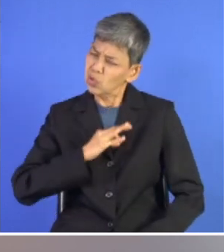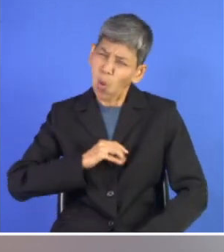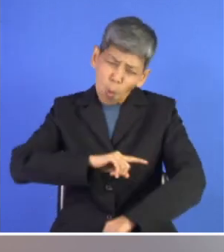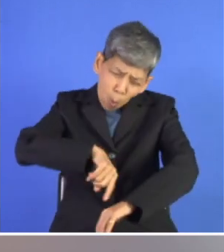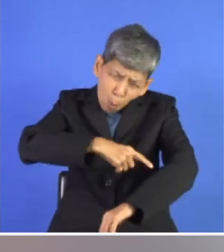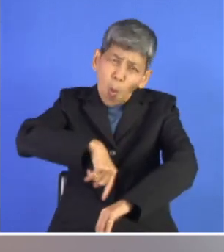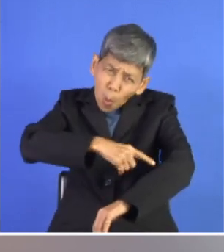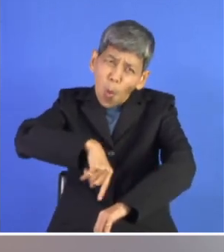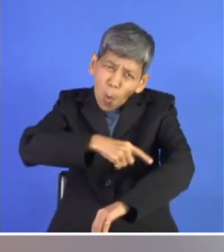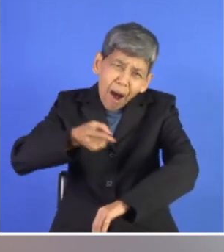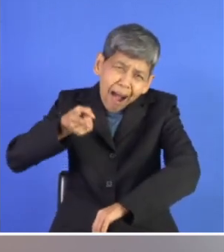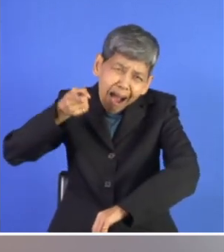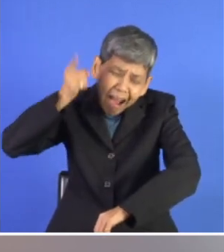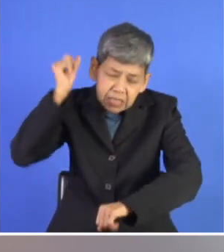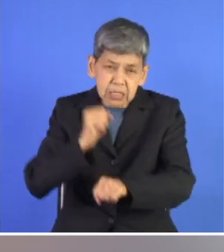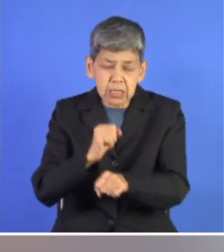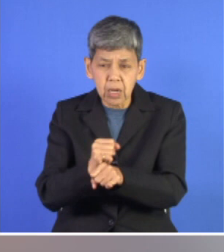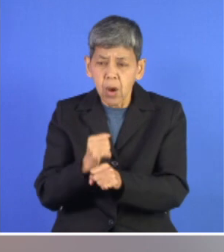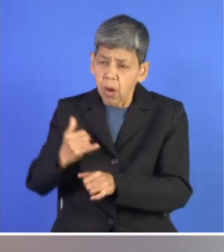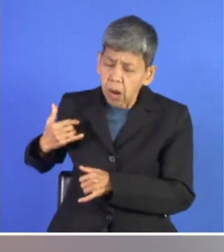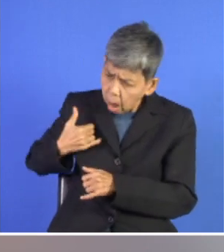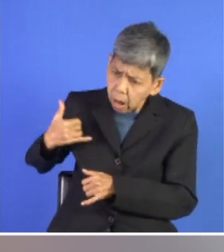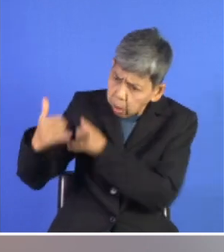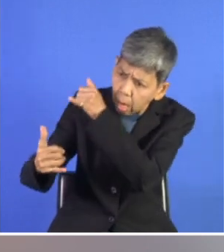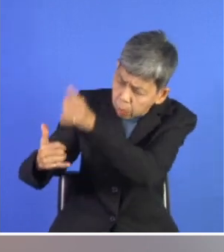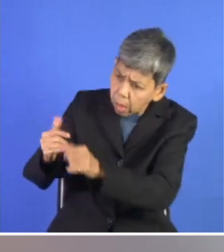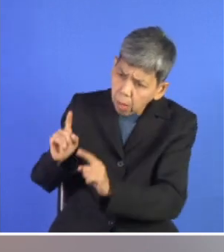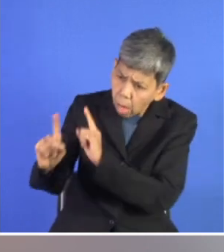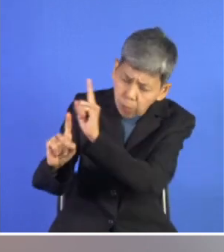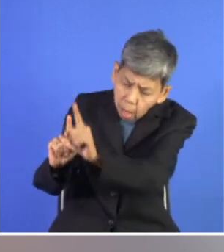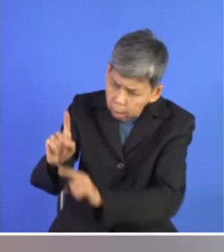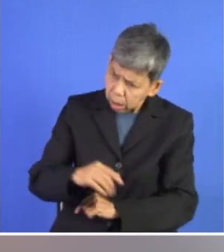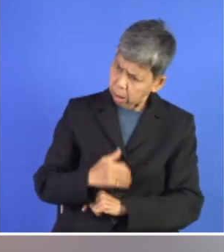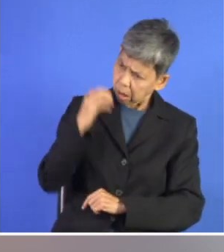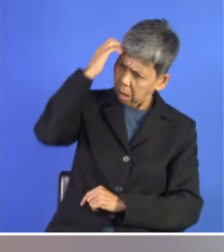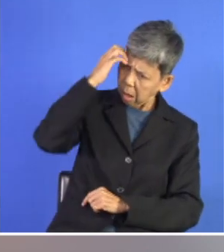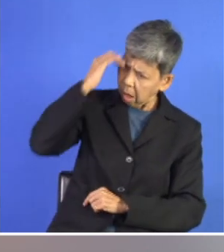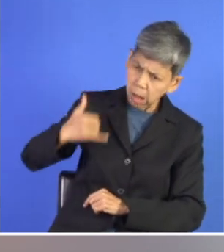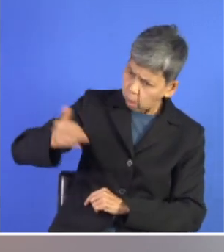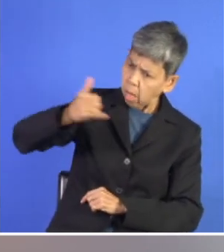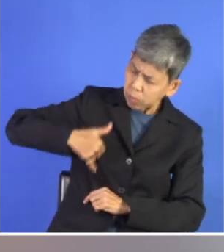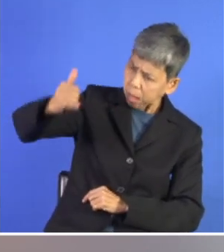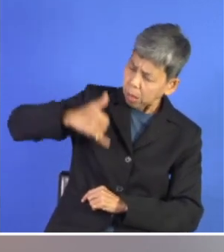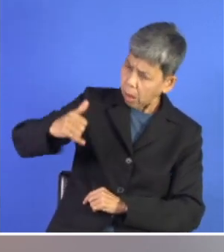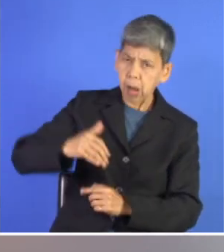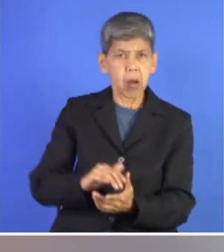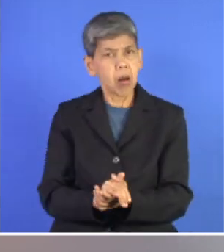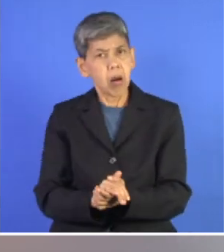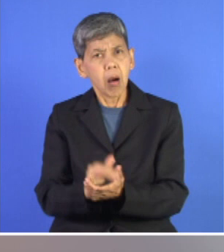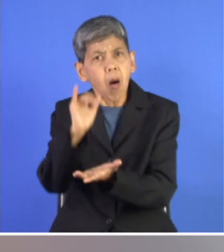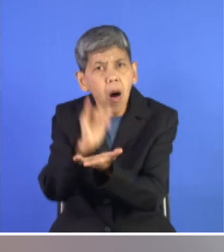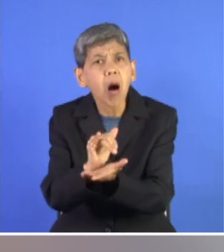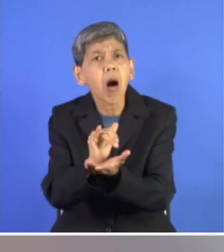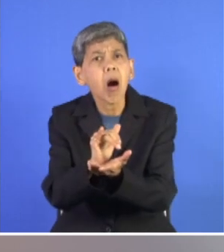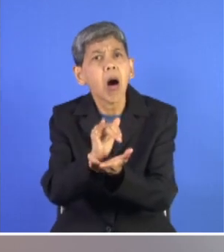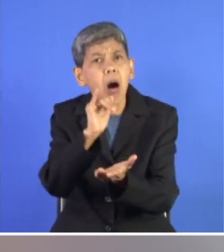ไปเพราะว่าคนที่มาทีหลังที่ข้าเจ้ากะบ่ได้ทุกฉุกเฉินถึงขั้นแบบได้นอนได้นอน